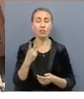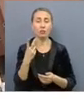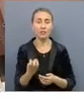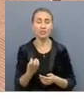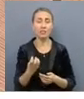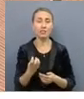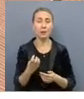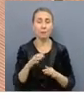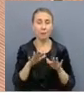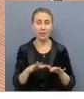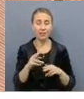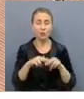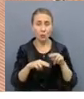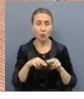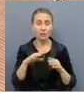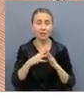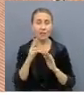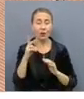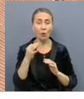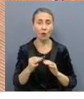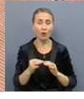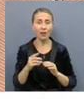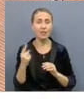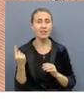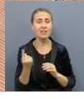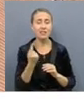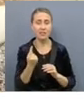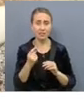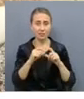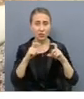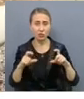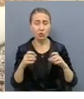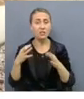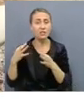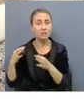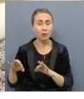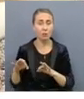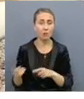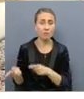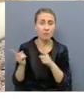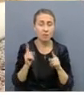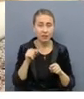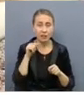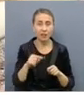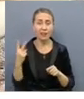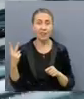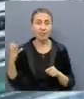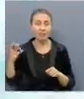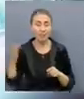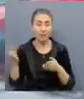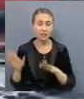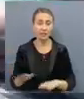сейчас строится в селе Хуанды, позволит разгрузить единственное образовательное учреждение, перейти с трехсменного обучения на двухсменку.